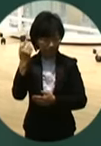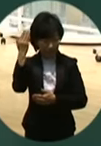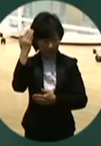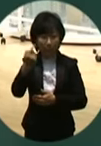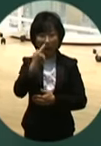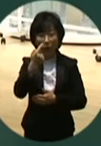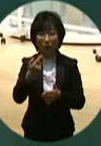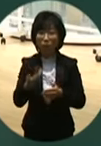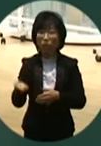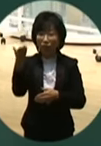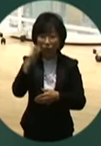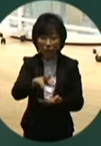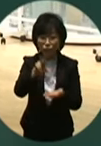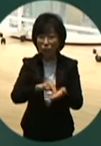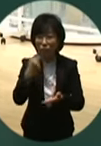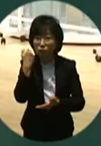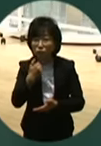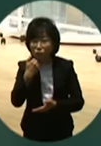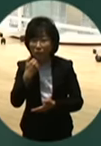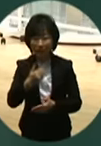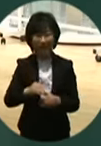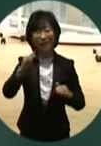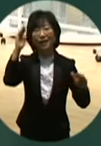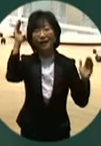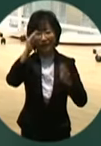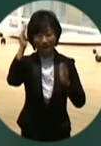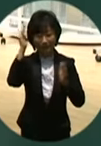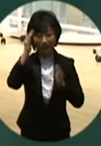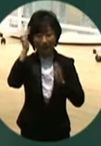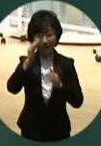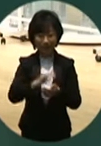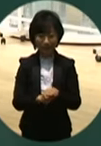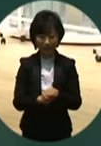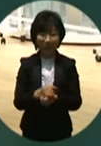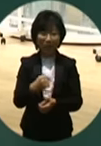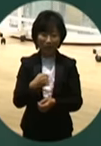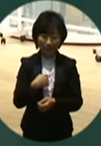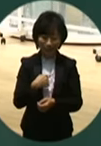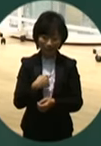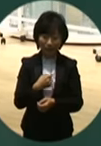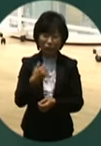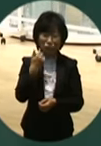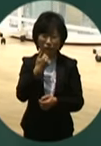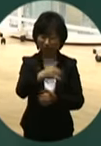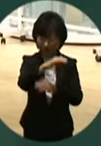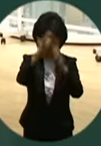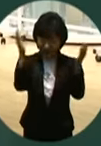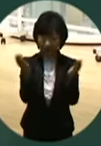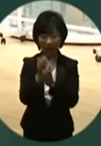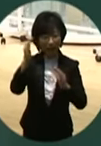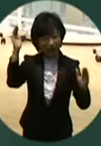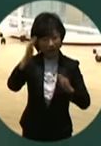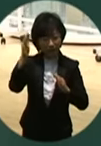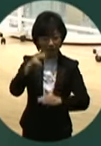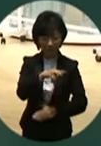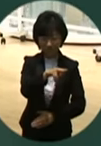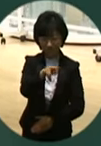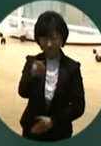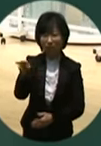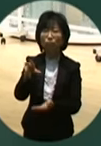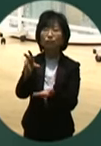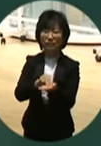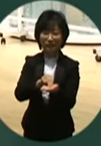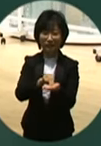학생들이 문제라요. But the problem were the students. 저를 포함해서 학생들이 문제라니까. Including myself, the problem was the students. 이렇게 가만히